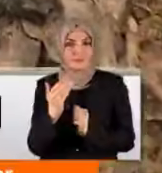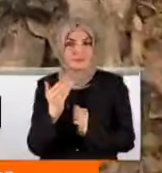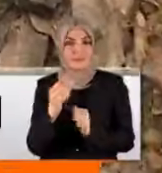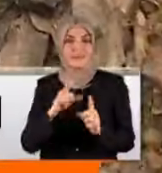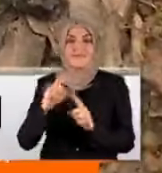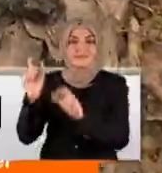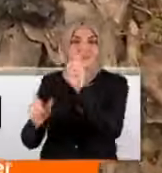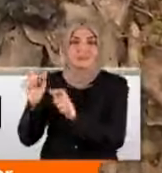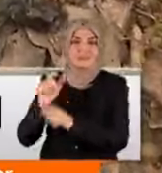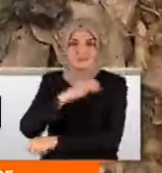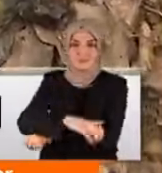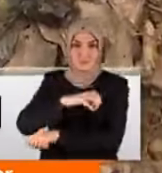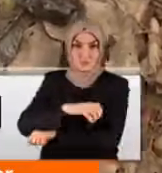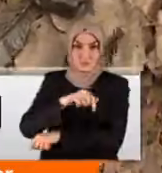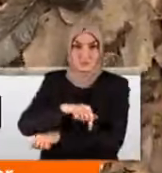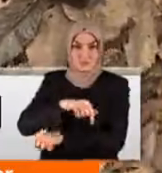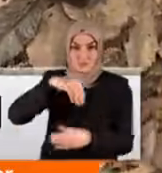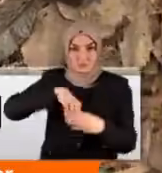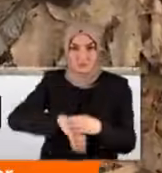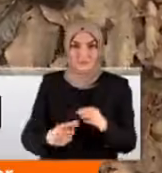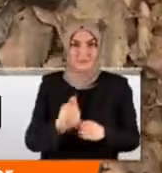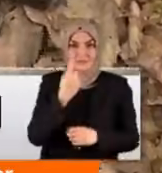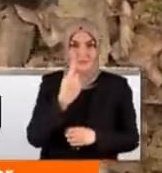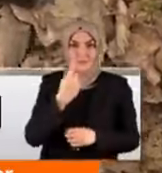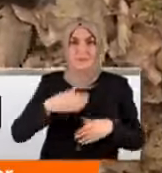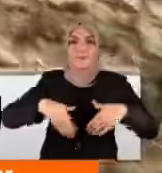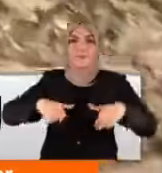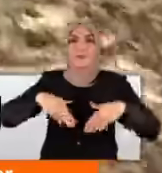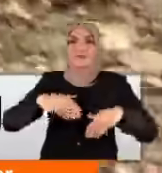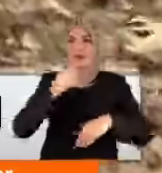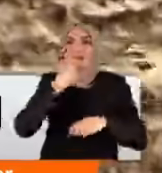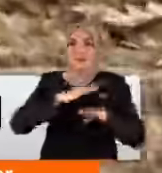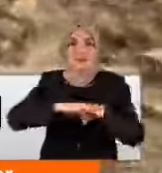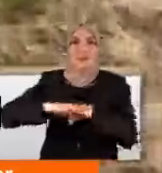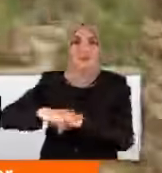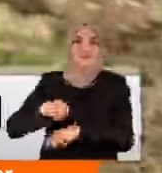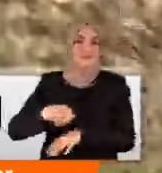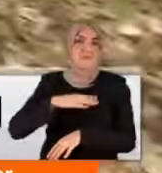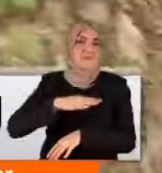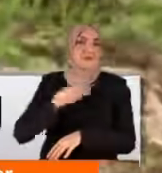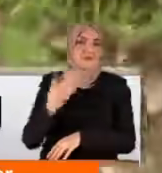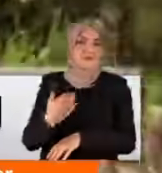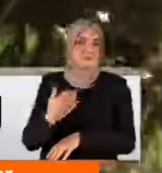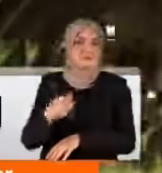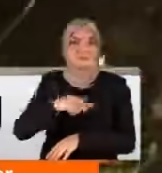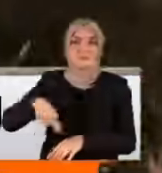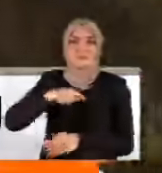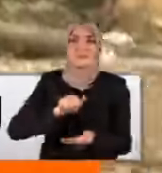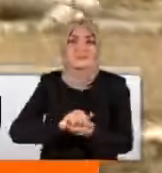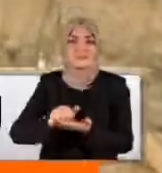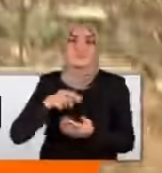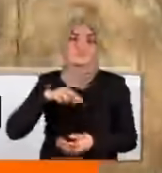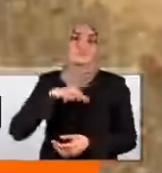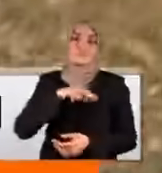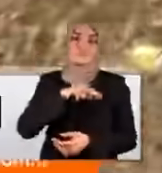kaldıkları çukurlardan bir tanesi içerde mangal telin ızgarası görüyoruz Kim bunlar Yürüyüş yaparken tesadüfen oradan geçen bir